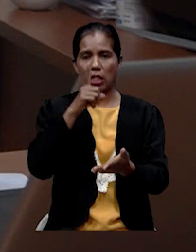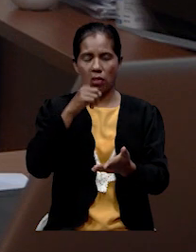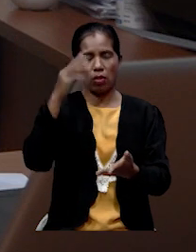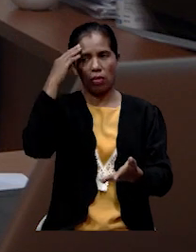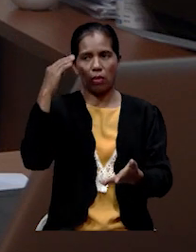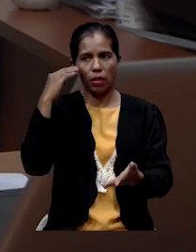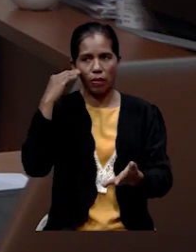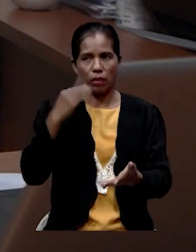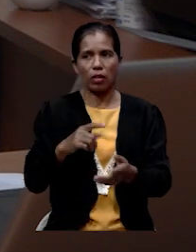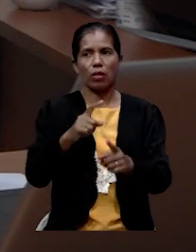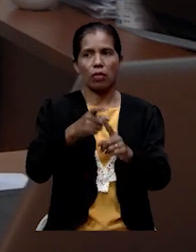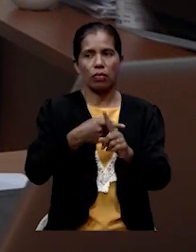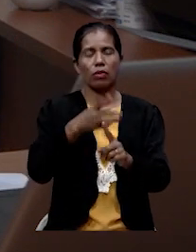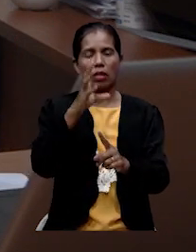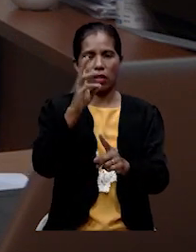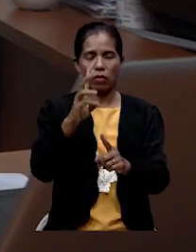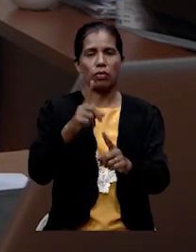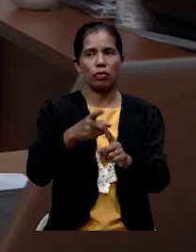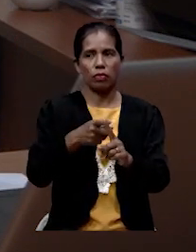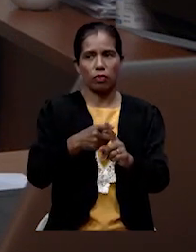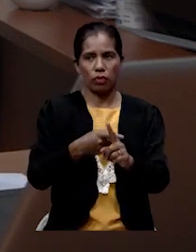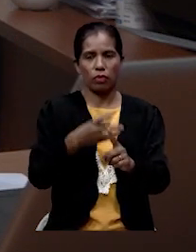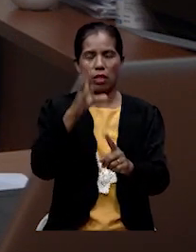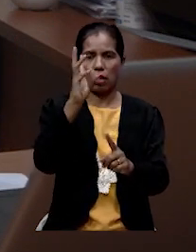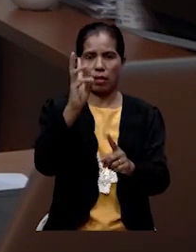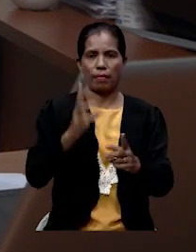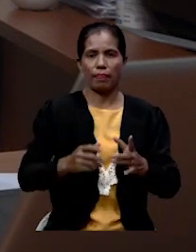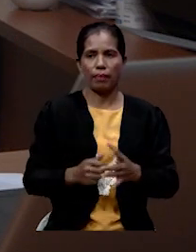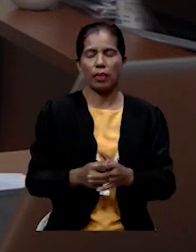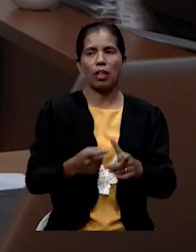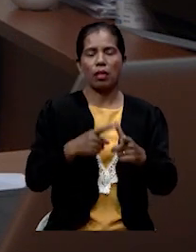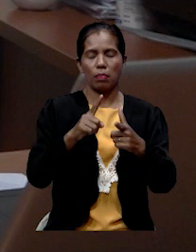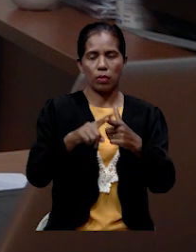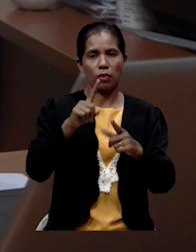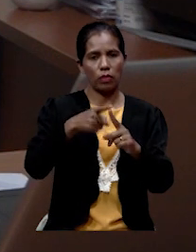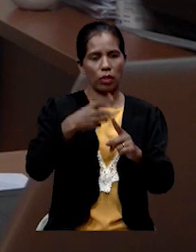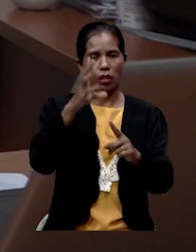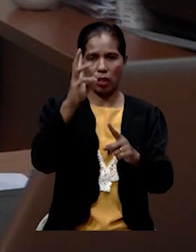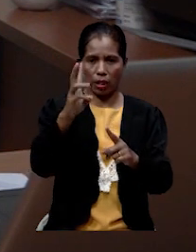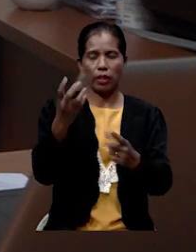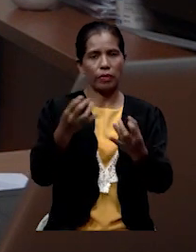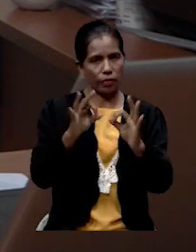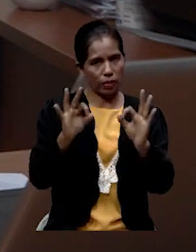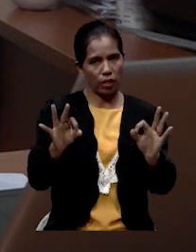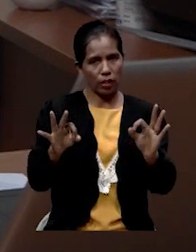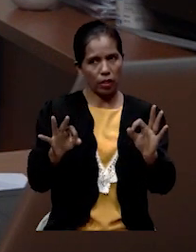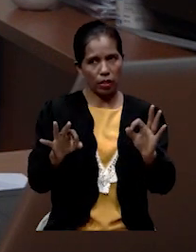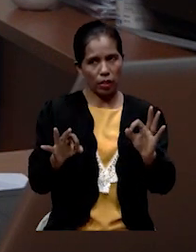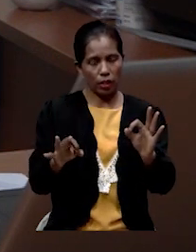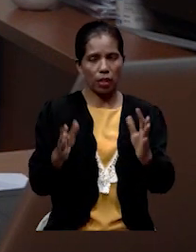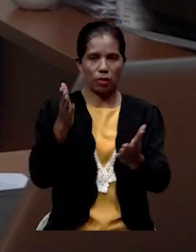li en Korea ne dura sang pulang hira kursus kurir ne dura sang pulang nen depois pulang nen ne hoto atu tamo